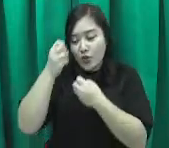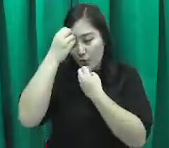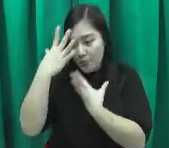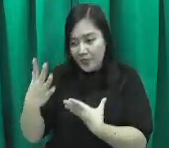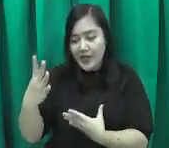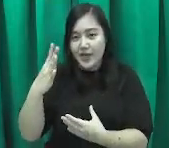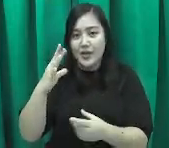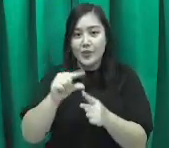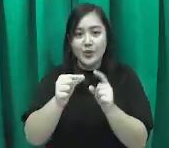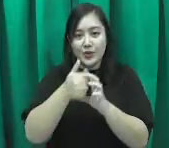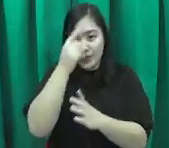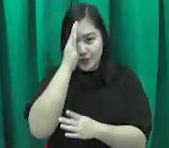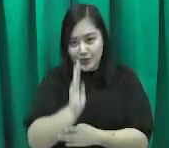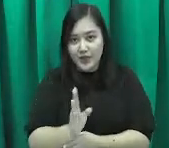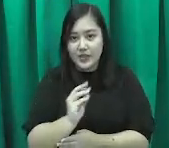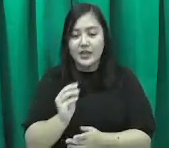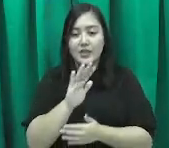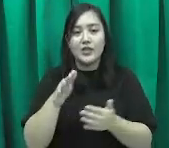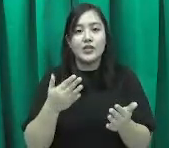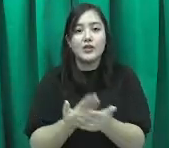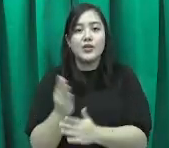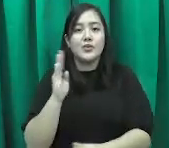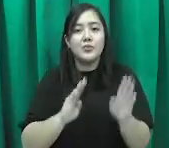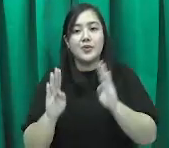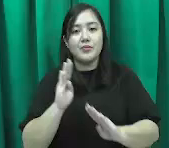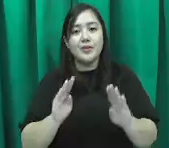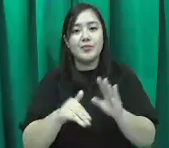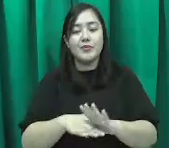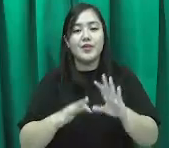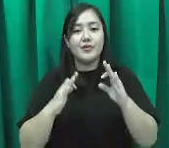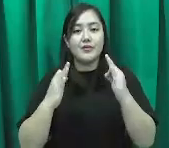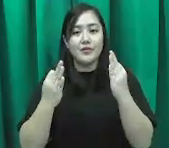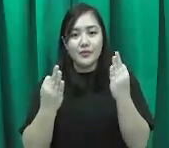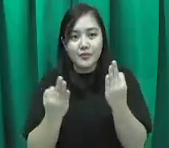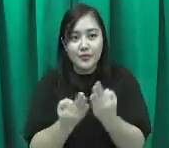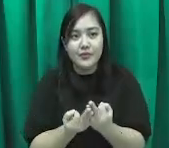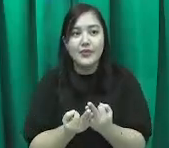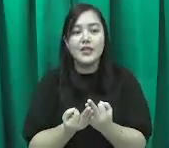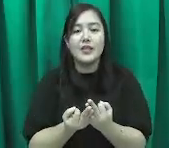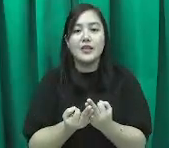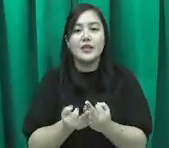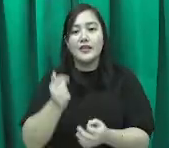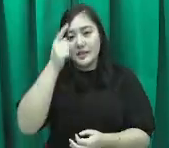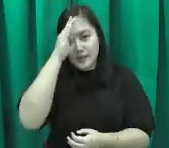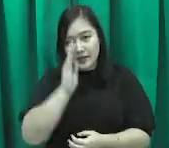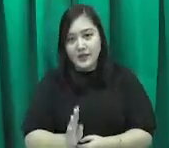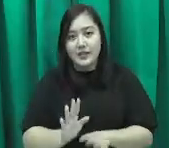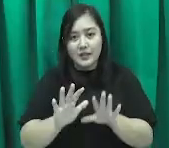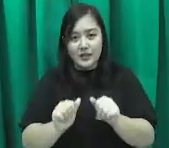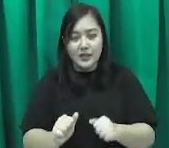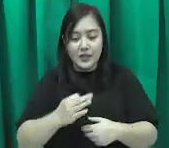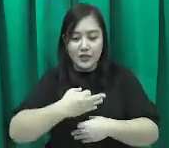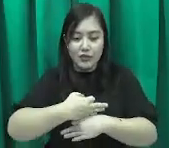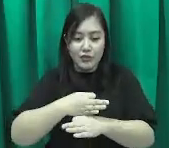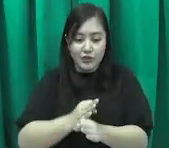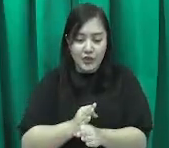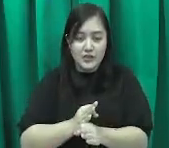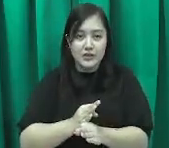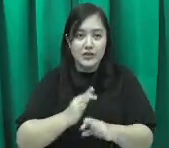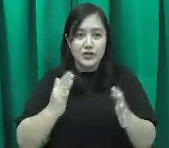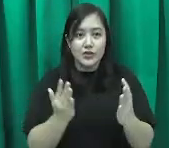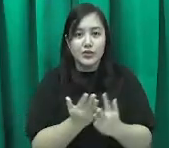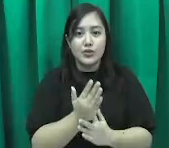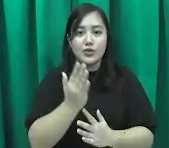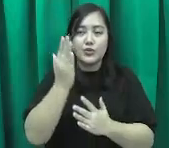lahat ng mga suliranin sa ating pamilya ay kayang-kaya nating solusyonan ito sa pamamagitan